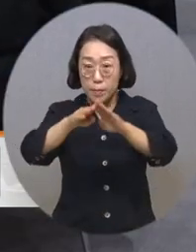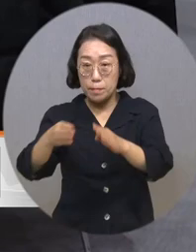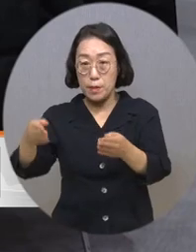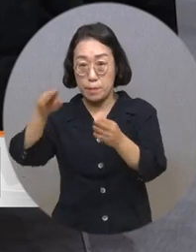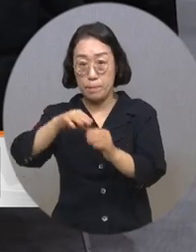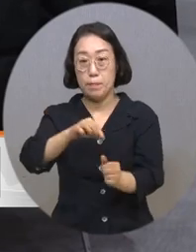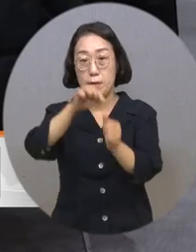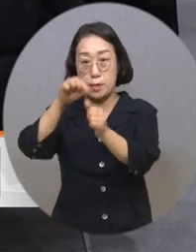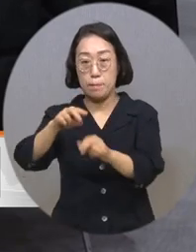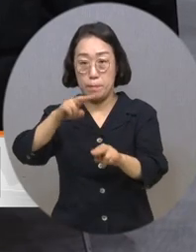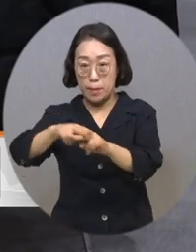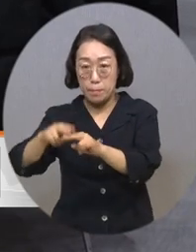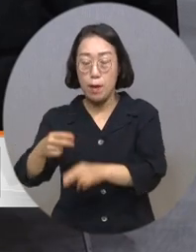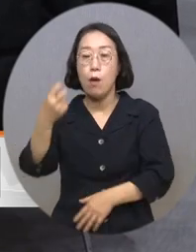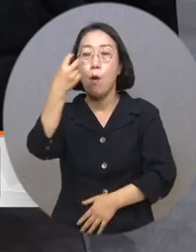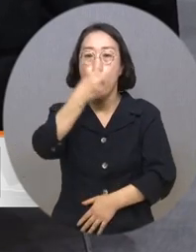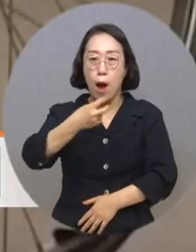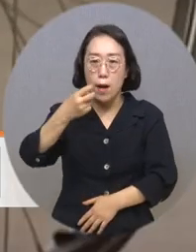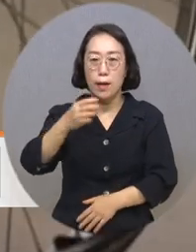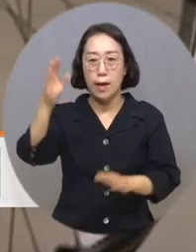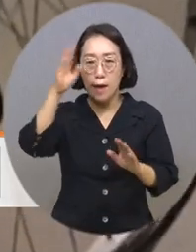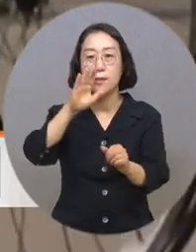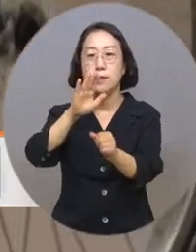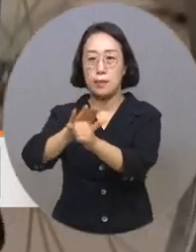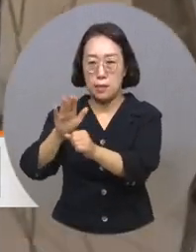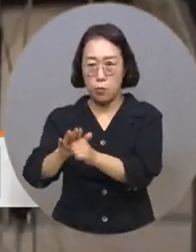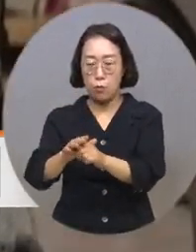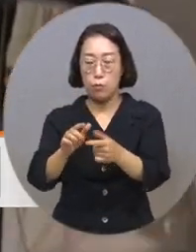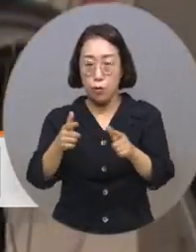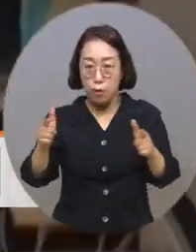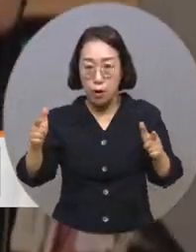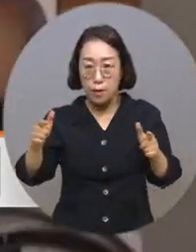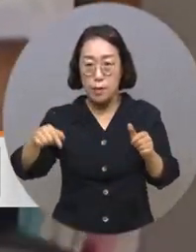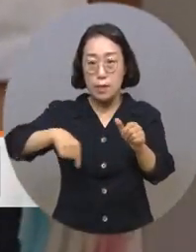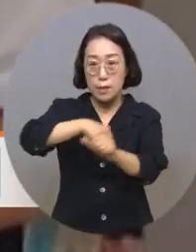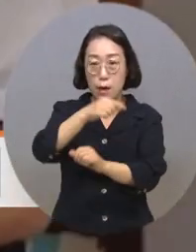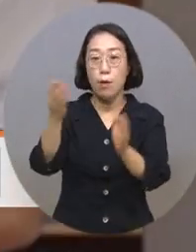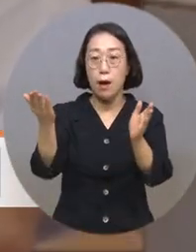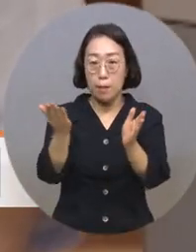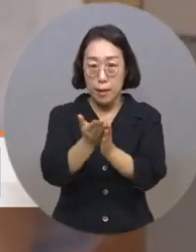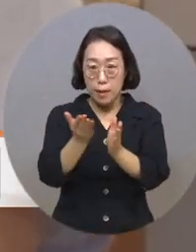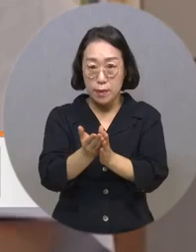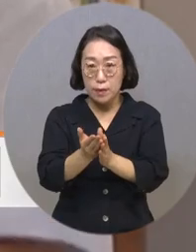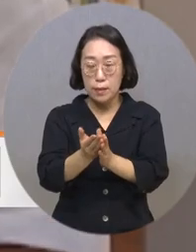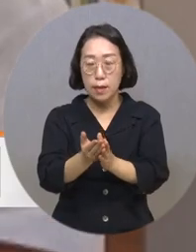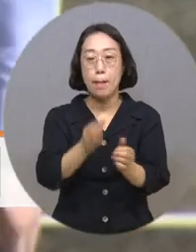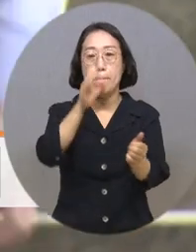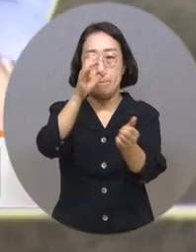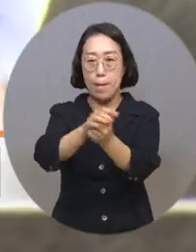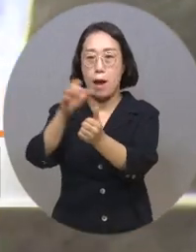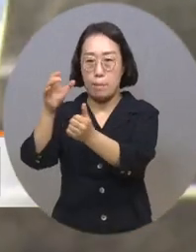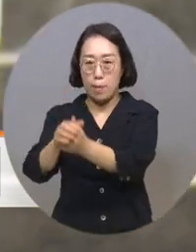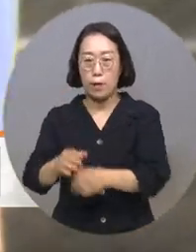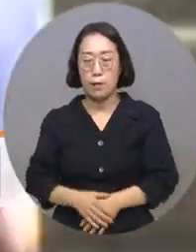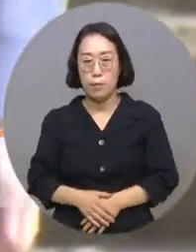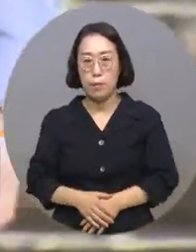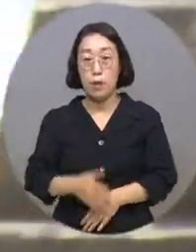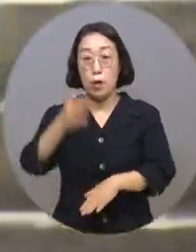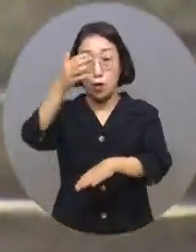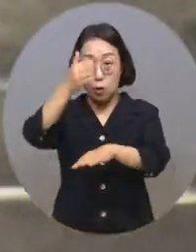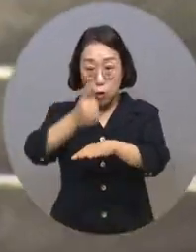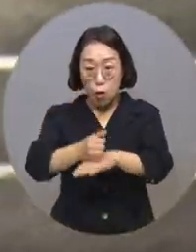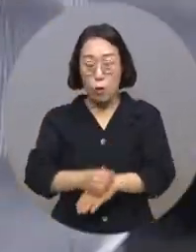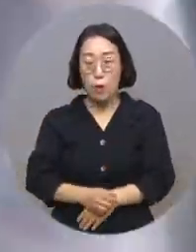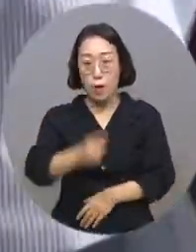우편물 관리와 창해 학생 지원 등 장애 유형에 적합한 다양한 치기에 배치됩니다 이번 결과에 대해